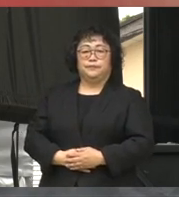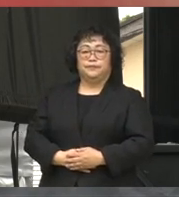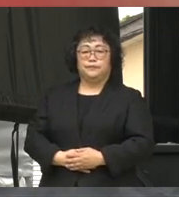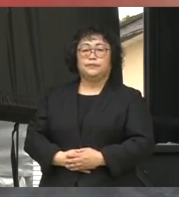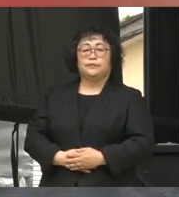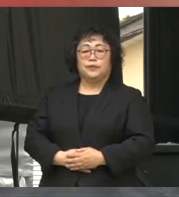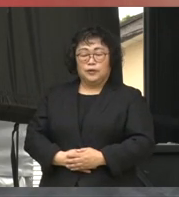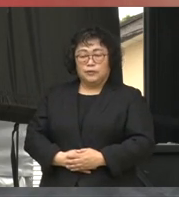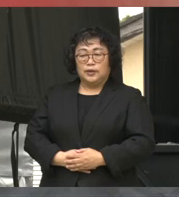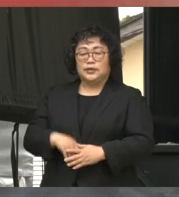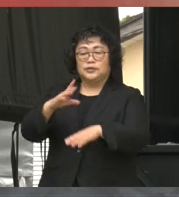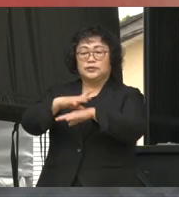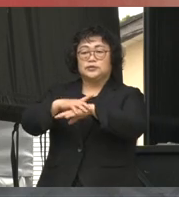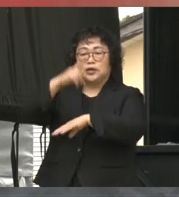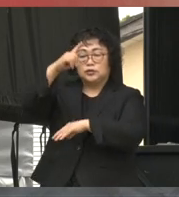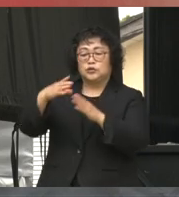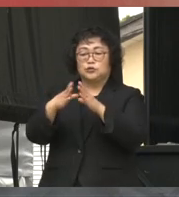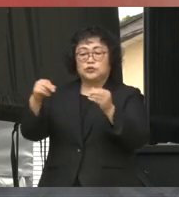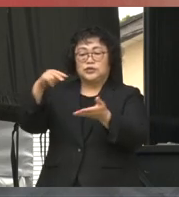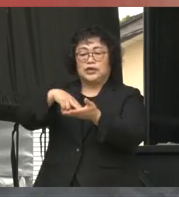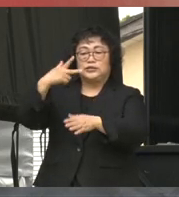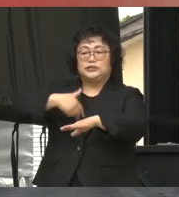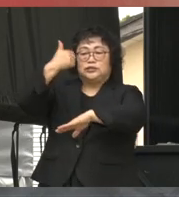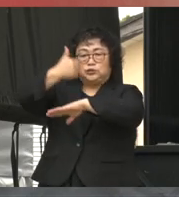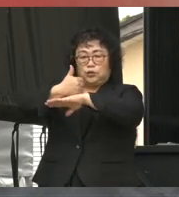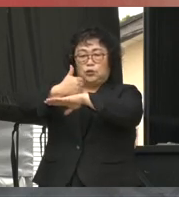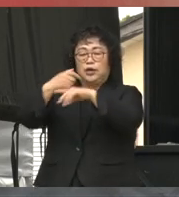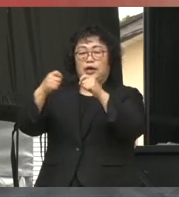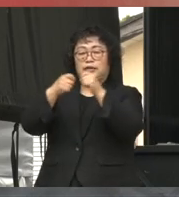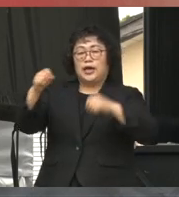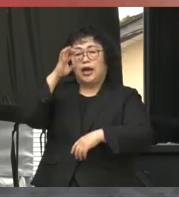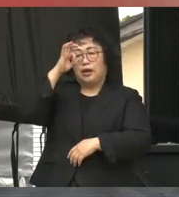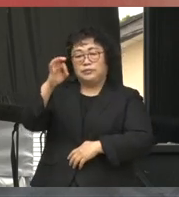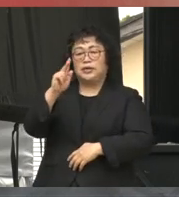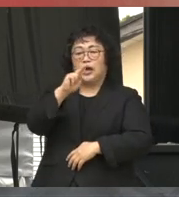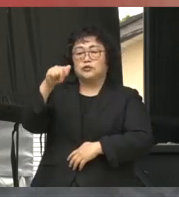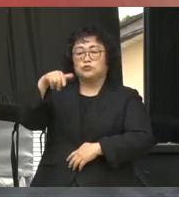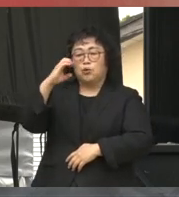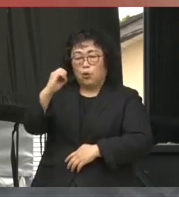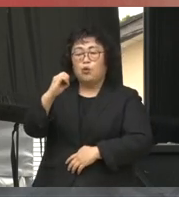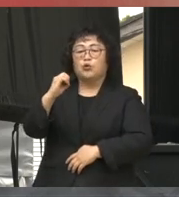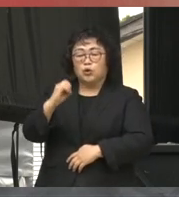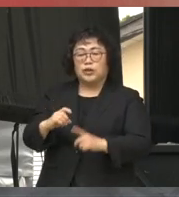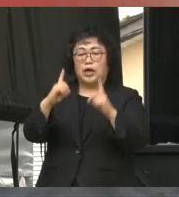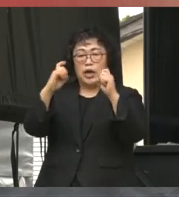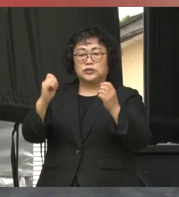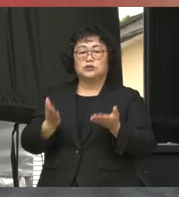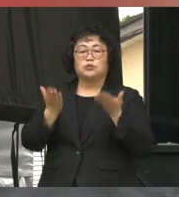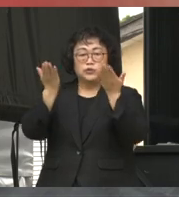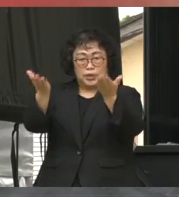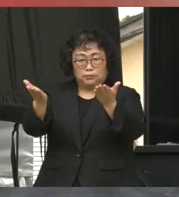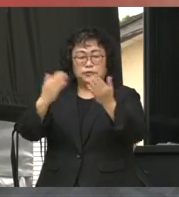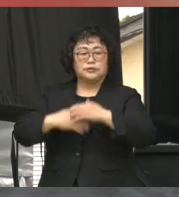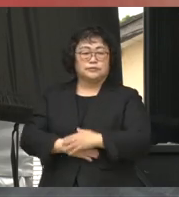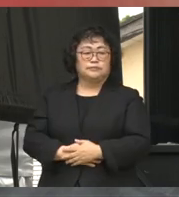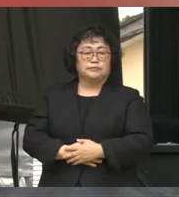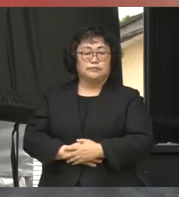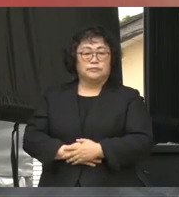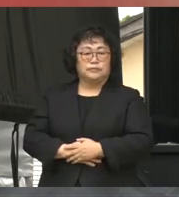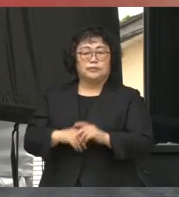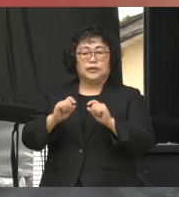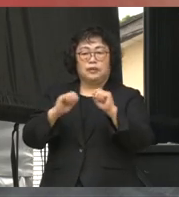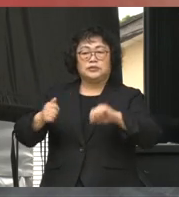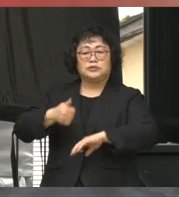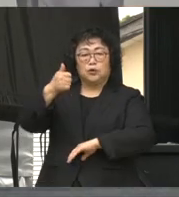それでは最初に国立市長永見和夫より一言ご挨拶いたします。永見市